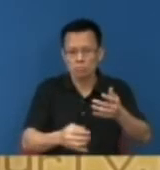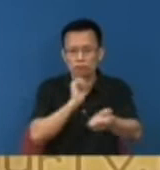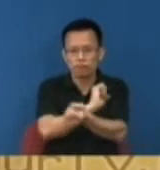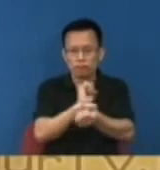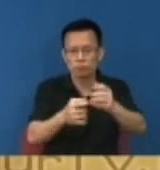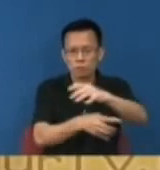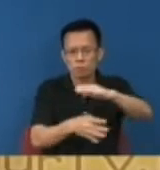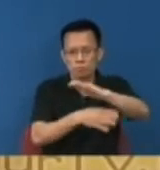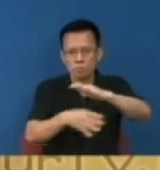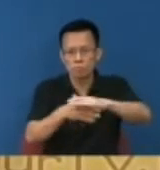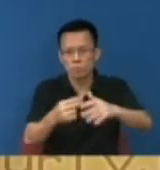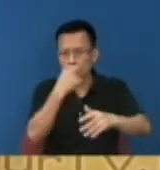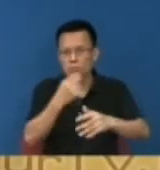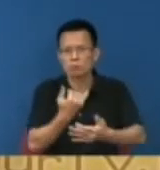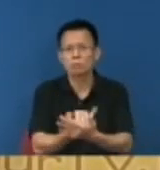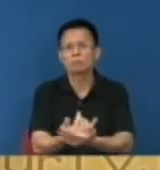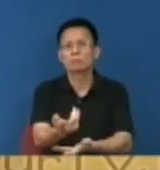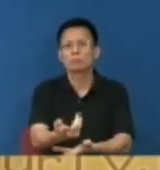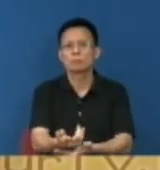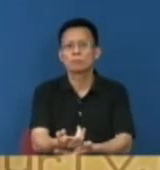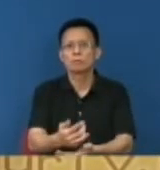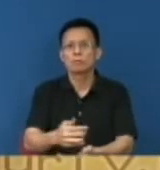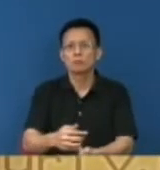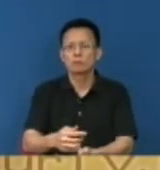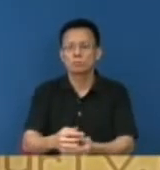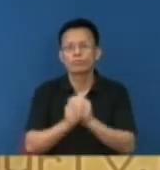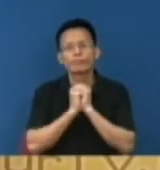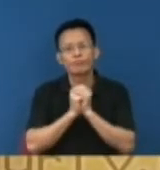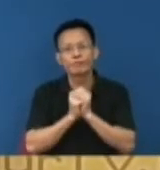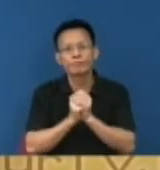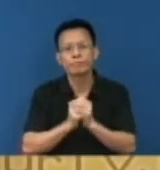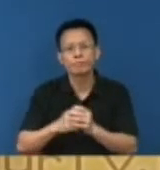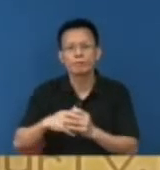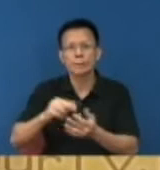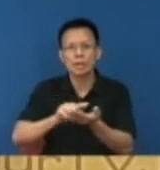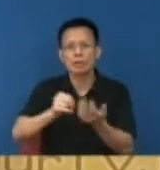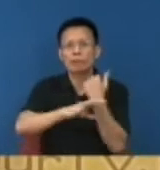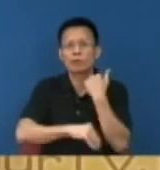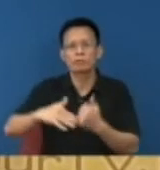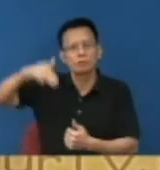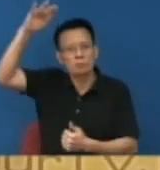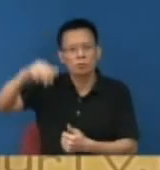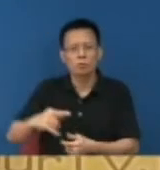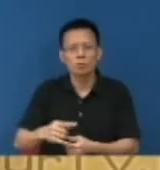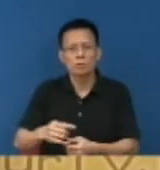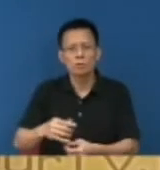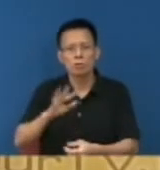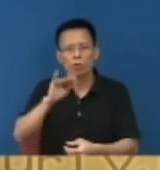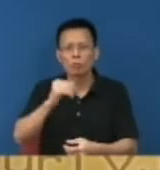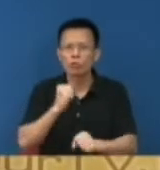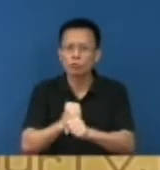你啦，你呢班高高在上嘅立法會議員做啲事啦，係咪？如果你